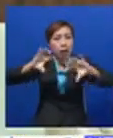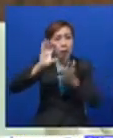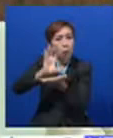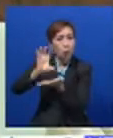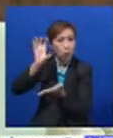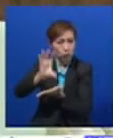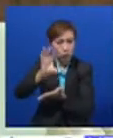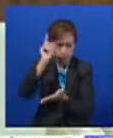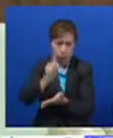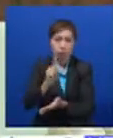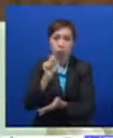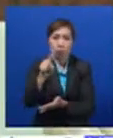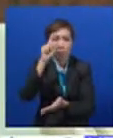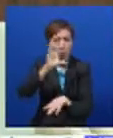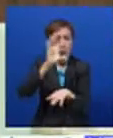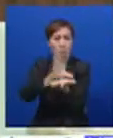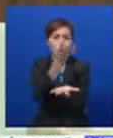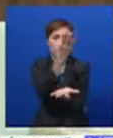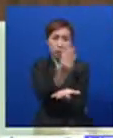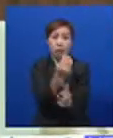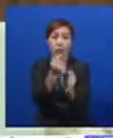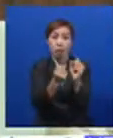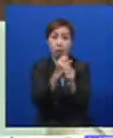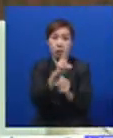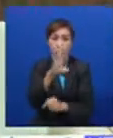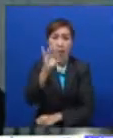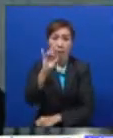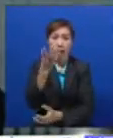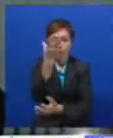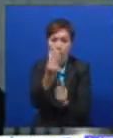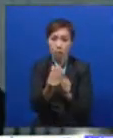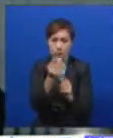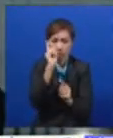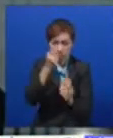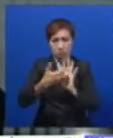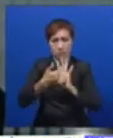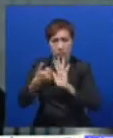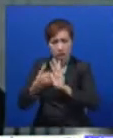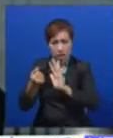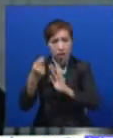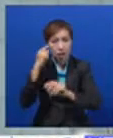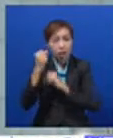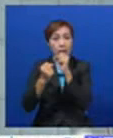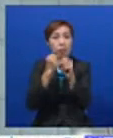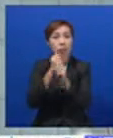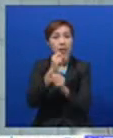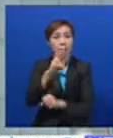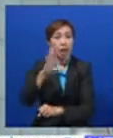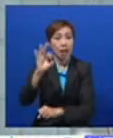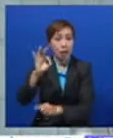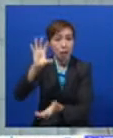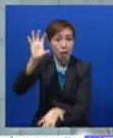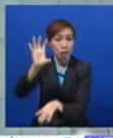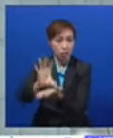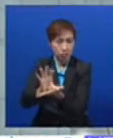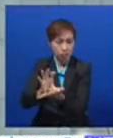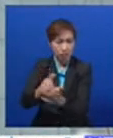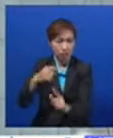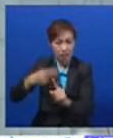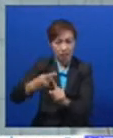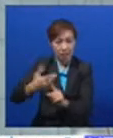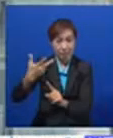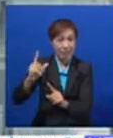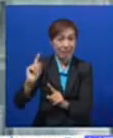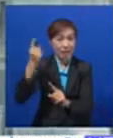เหลืออยู่ในปีงบประมาณ2558รวมถึงงบประมาณปี2559ในไตรมาสแรกที่มีเงินล